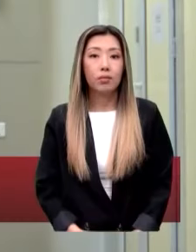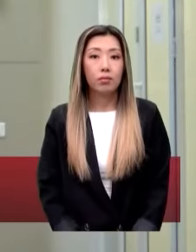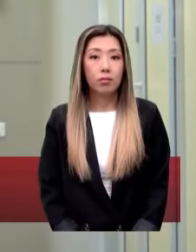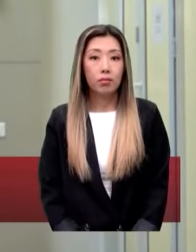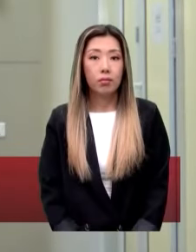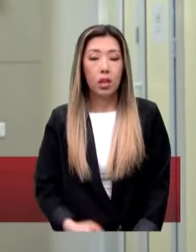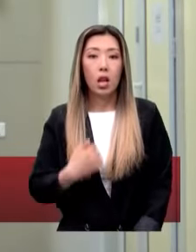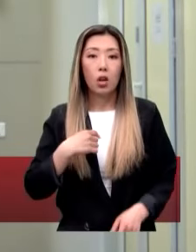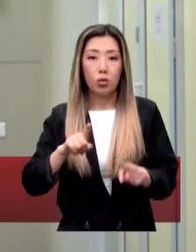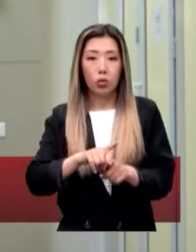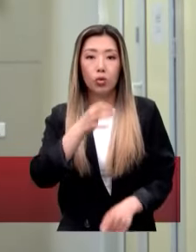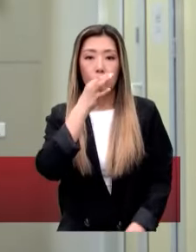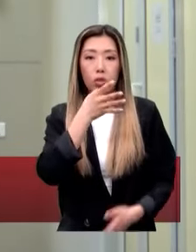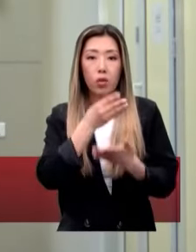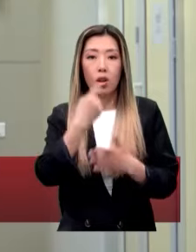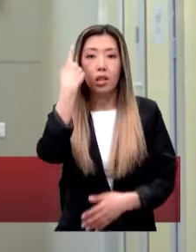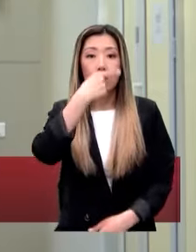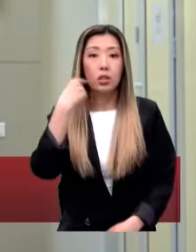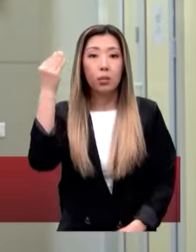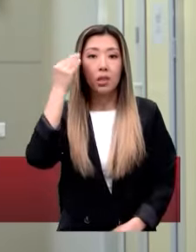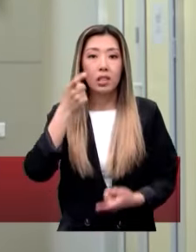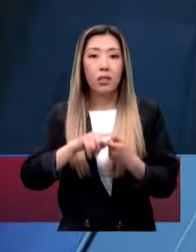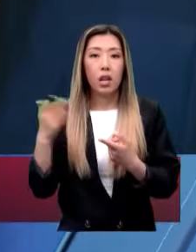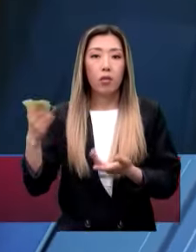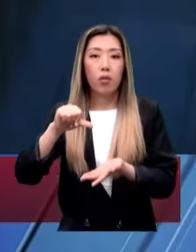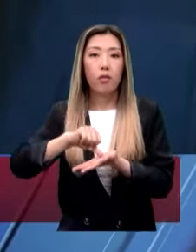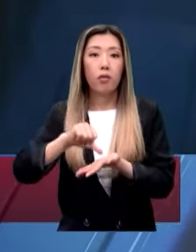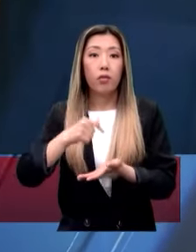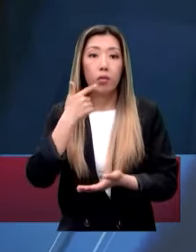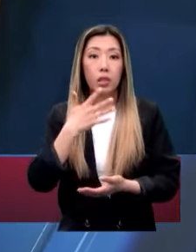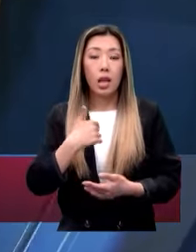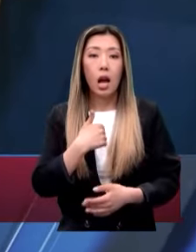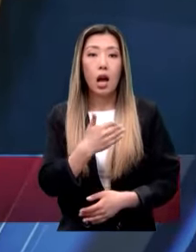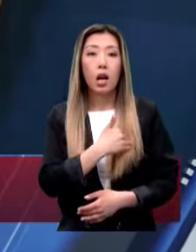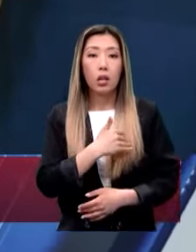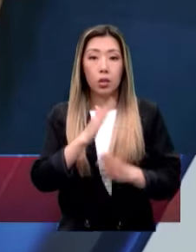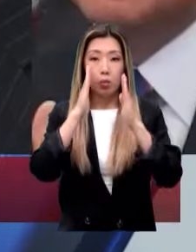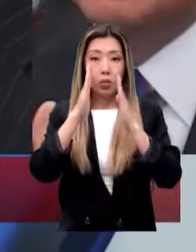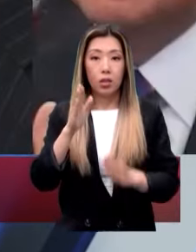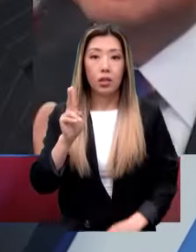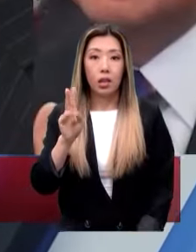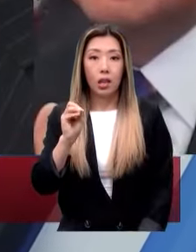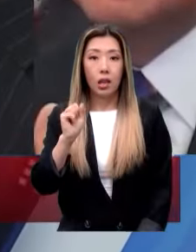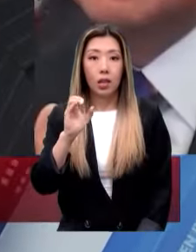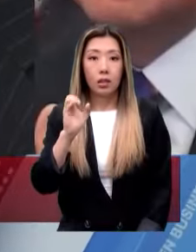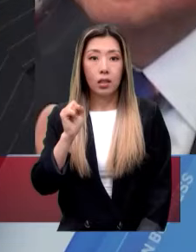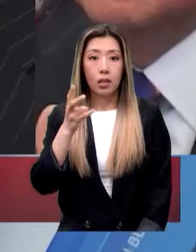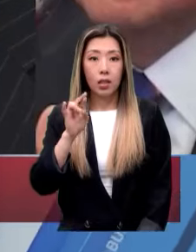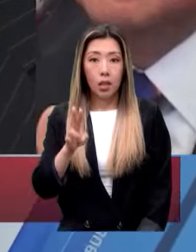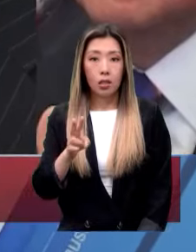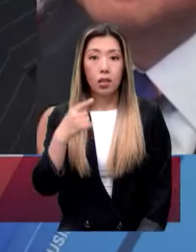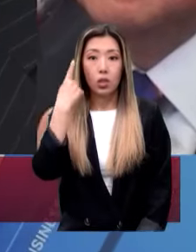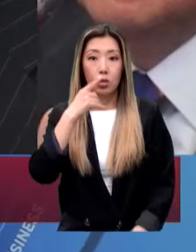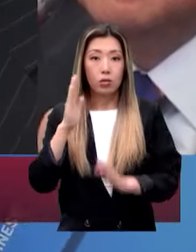Я тоже скажу свое личное мнение по поводу этого высказывания. Я хочу обратиться к Киасаяну, и Никонову,